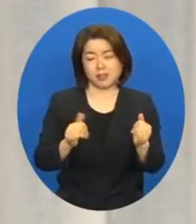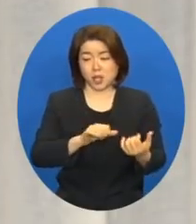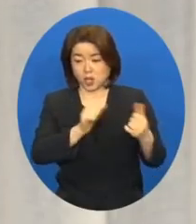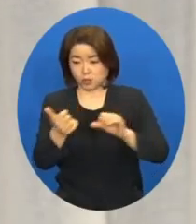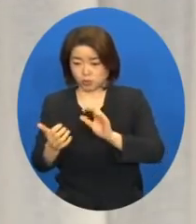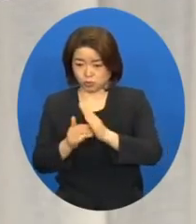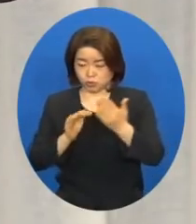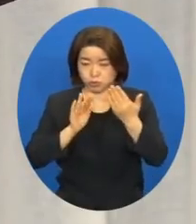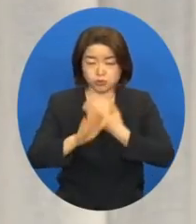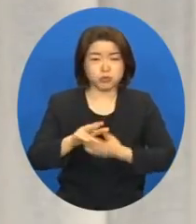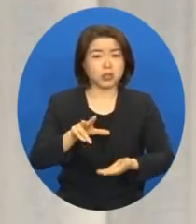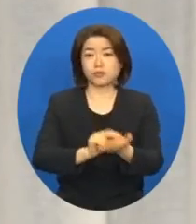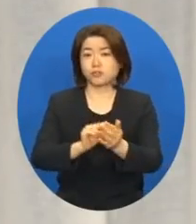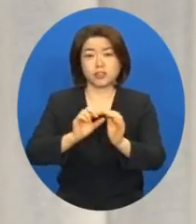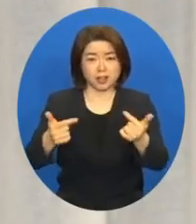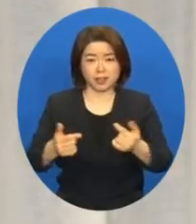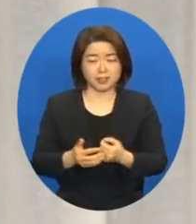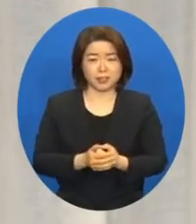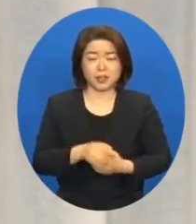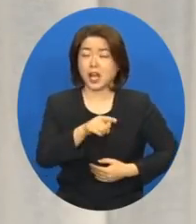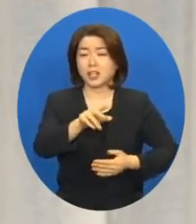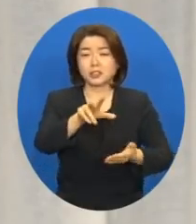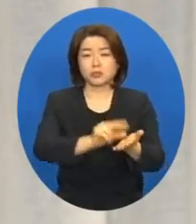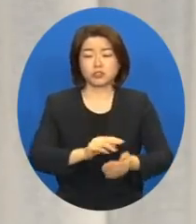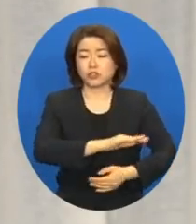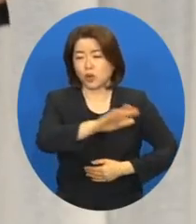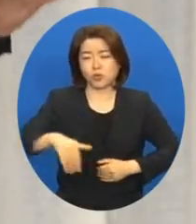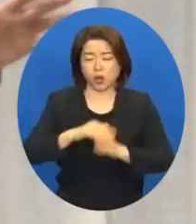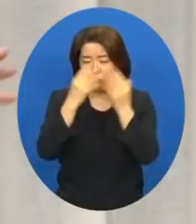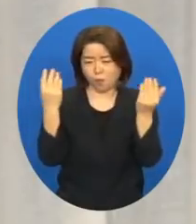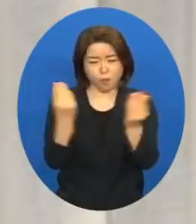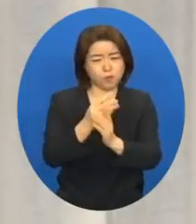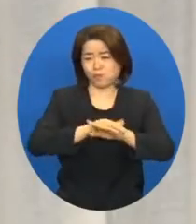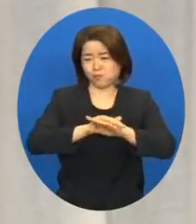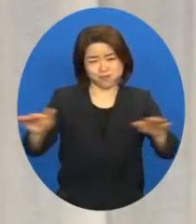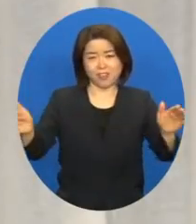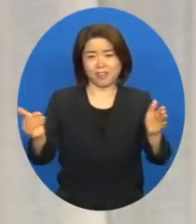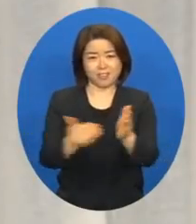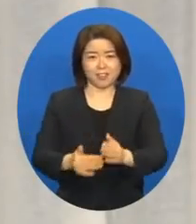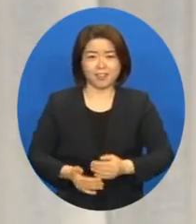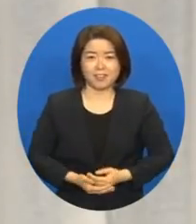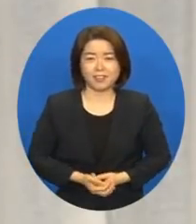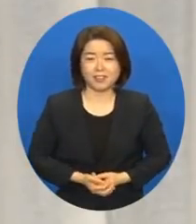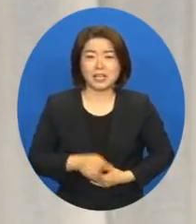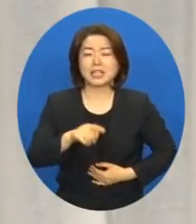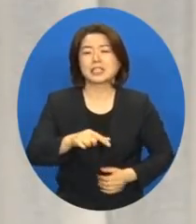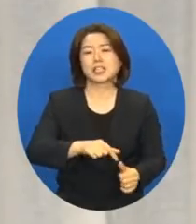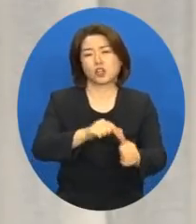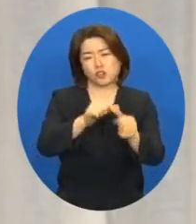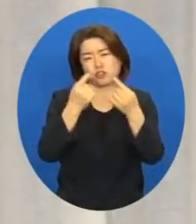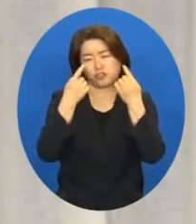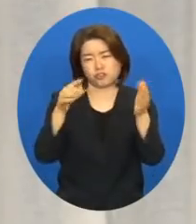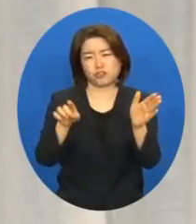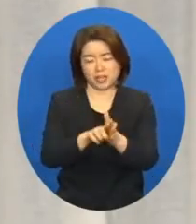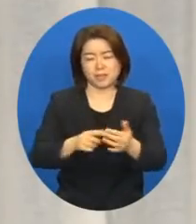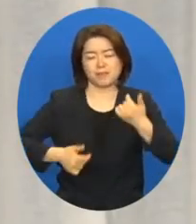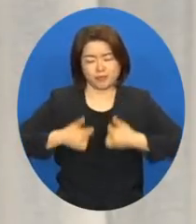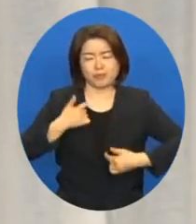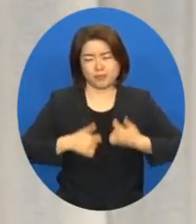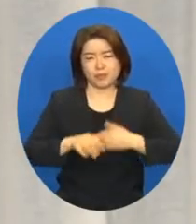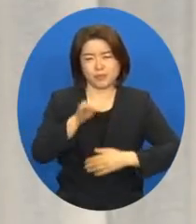아니에요. 우리는 이제는 그 문제는 우리에게는 완전히 해결된 것입니다. 그게 구원의 확신이고